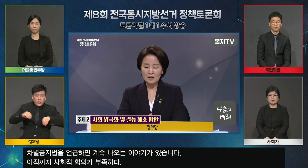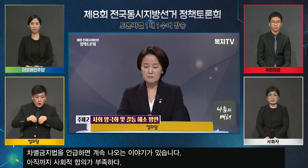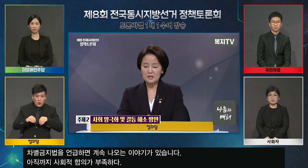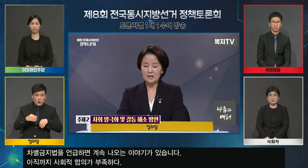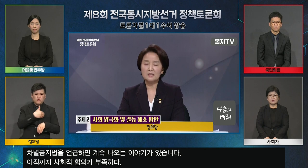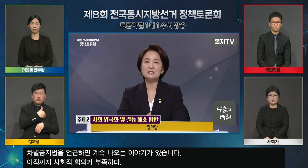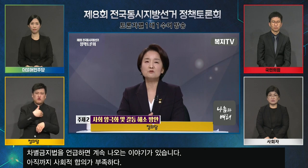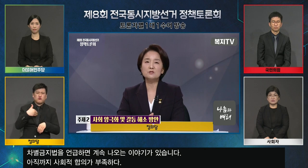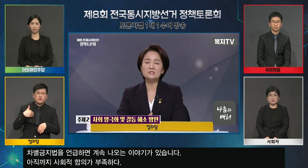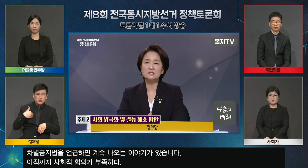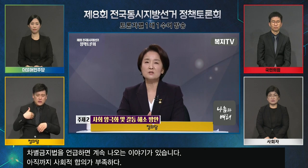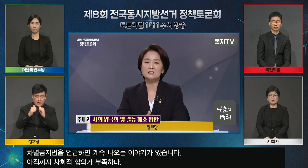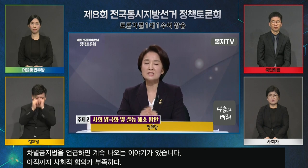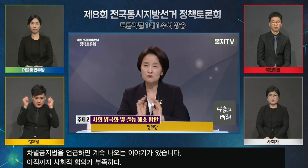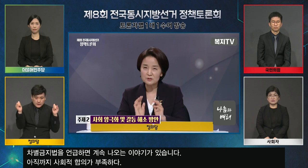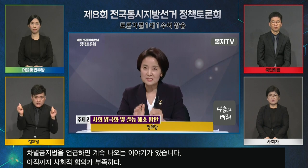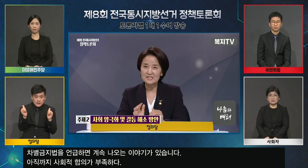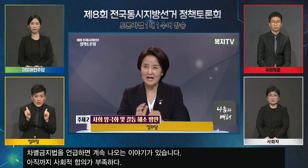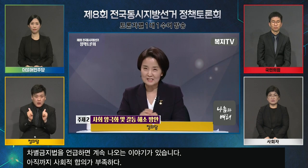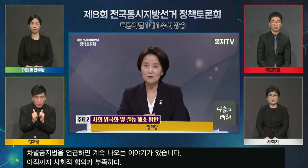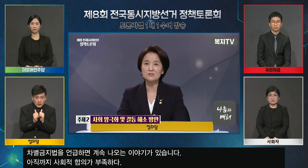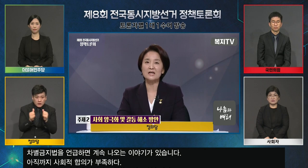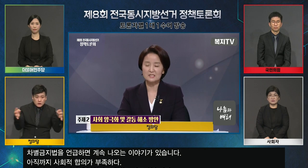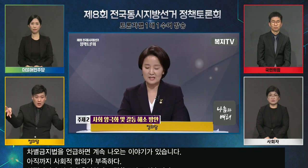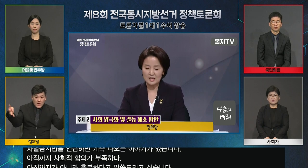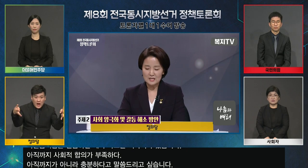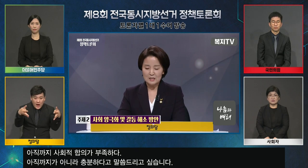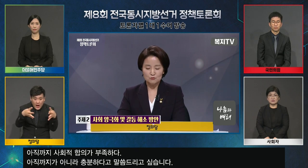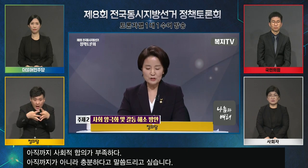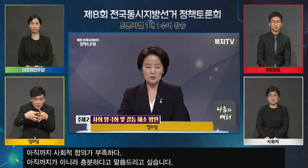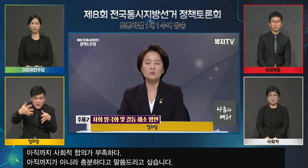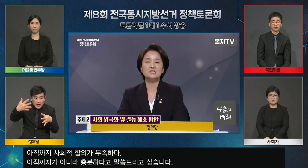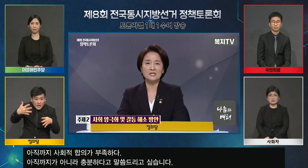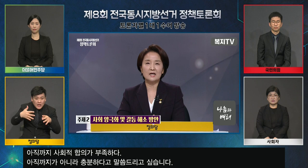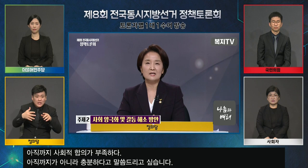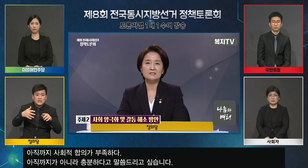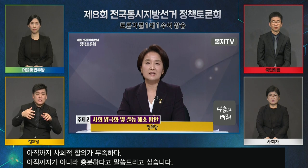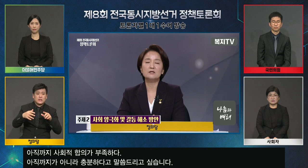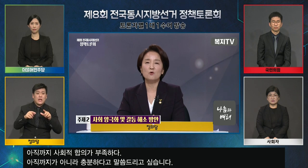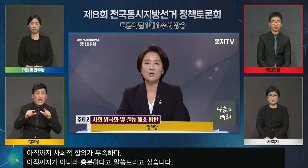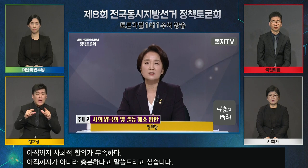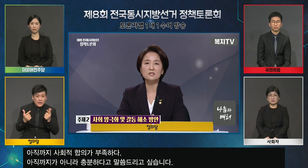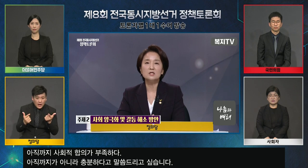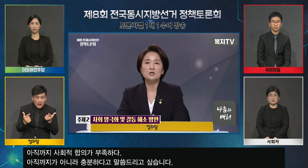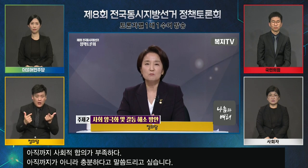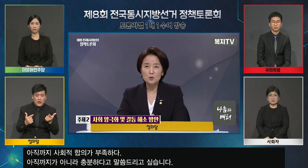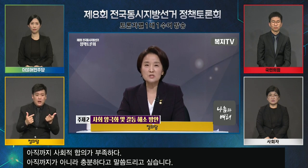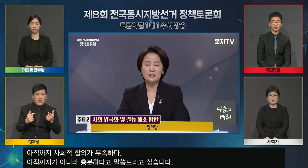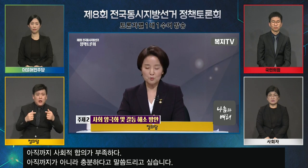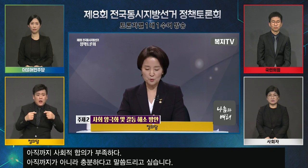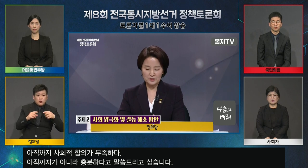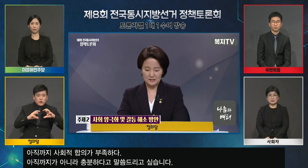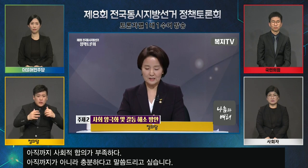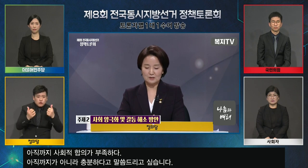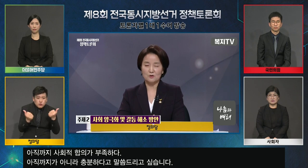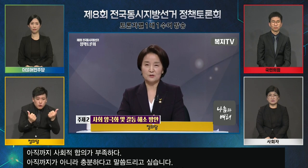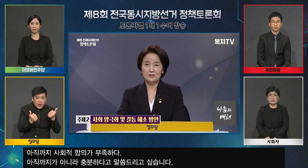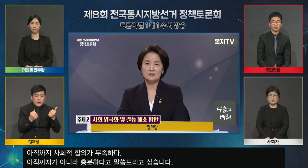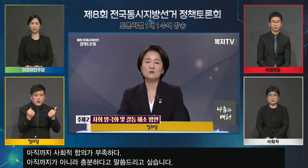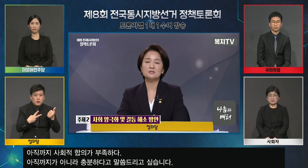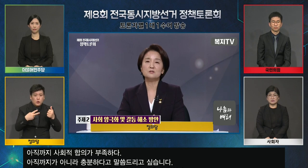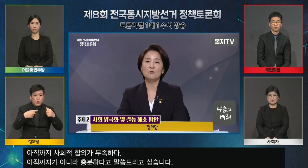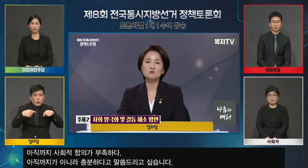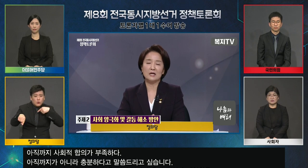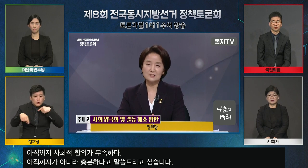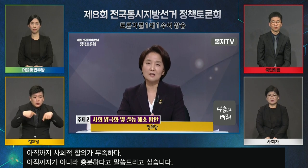사회적 합의가 이루어지지 않은 것이 아니라 우리 정치가 제 역할을 못하고 있다는 것.